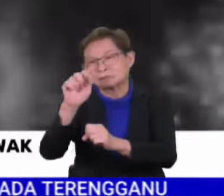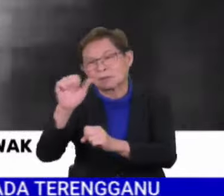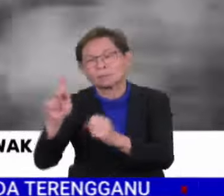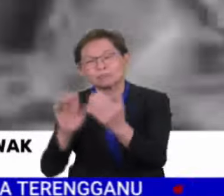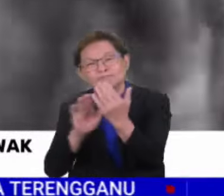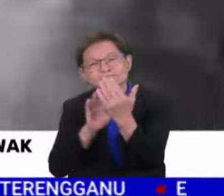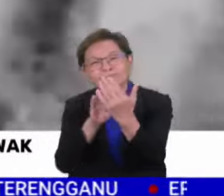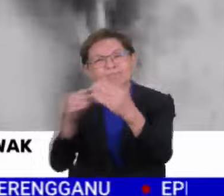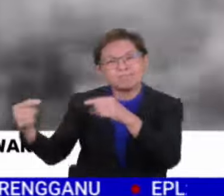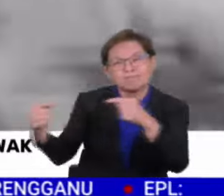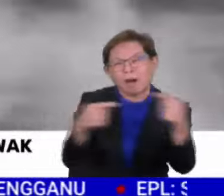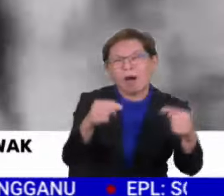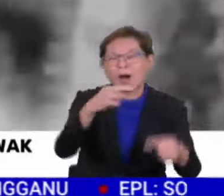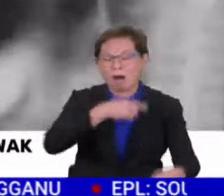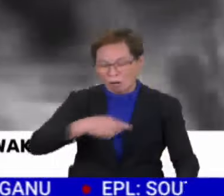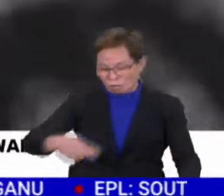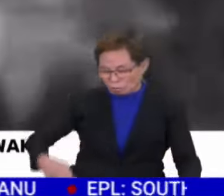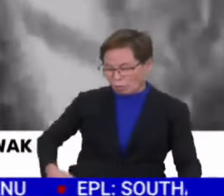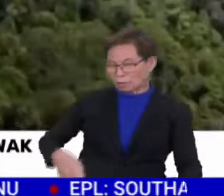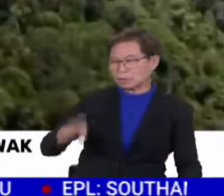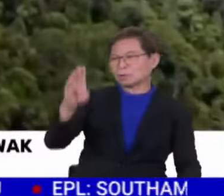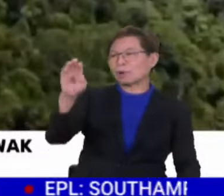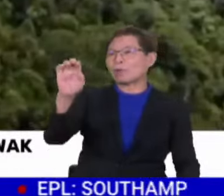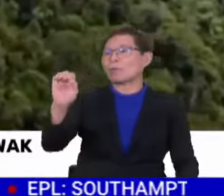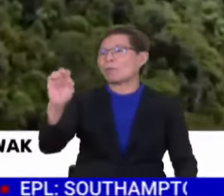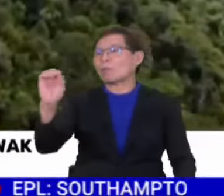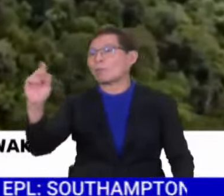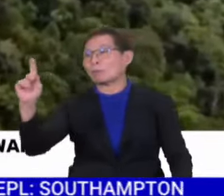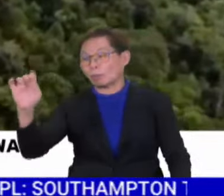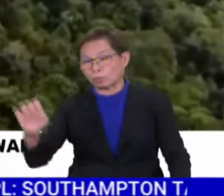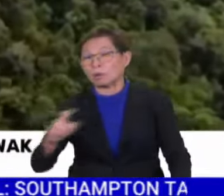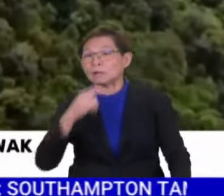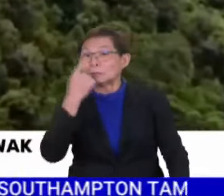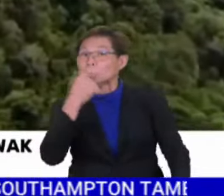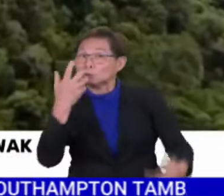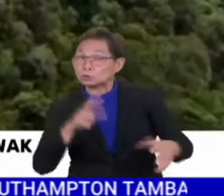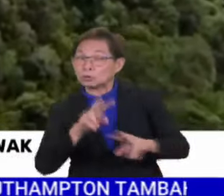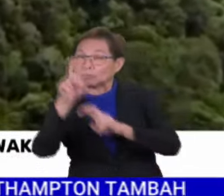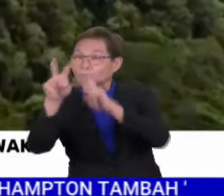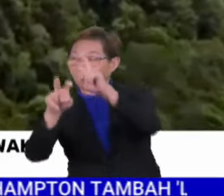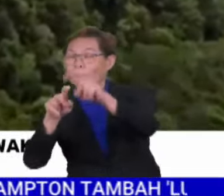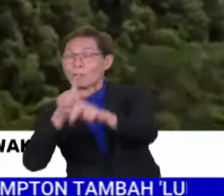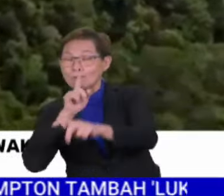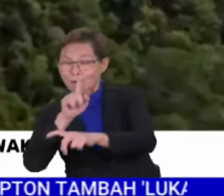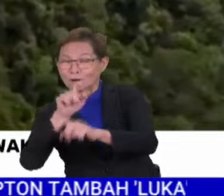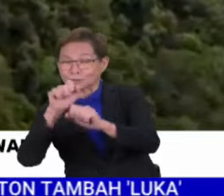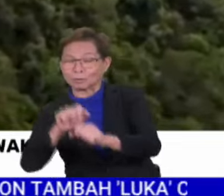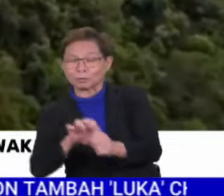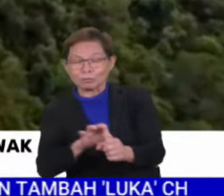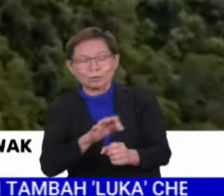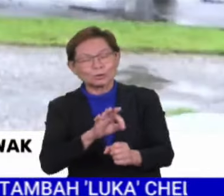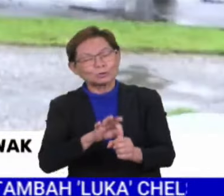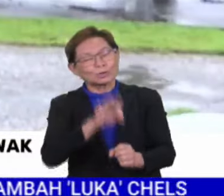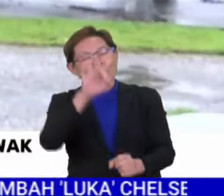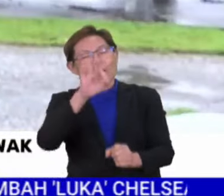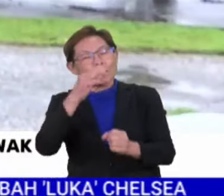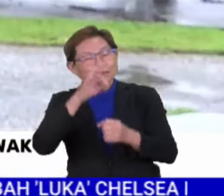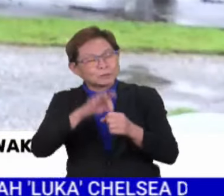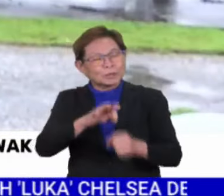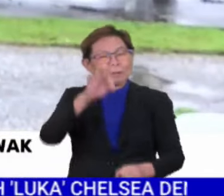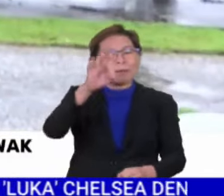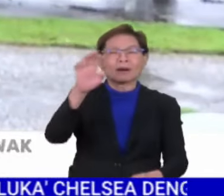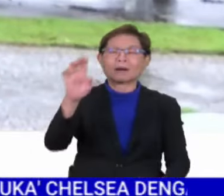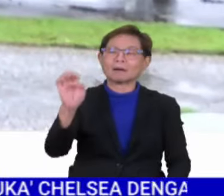Brooke. Bagi yang pernah mendaki Bukit Sado, pastinya dapat menjiwai semangat perjuangan rentap. Rentap